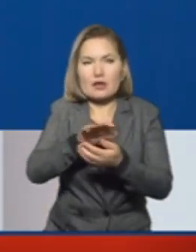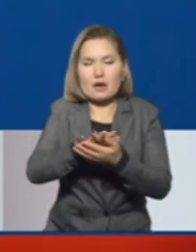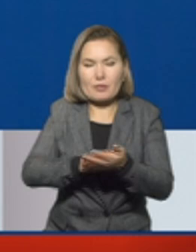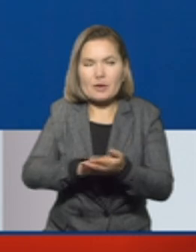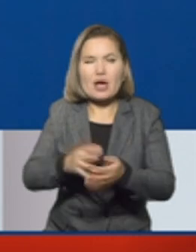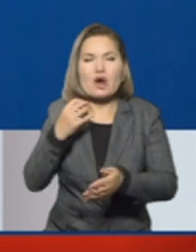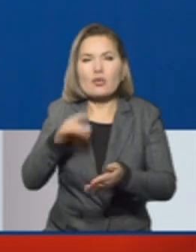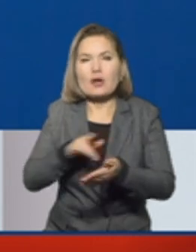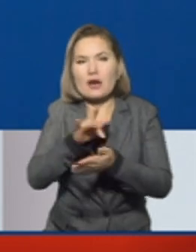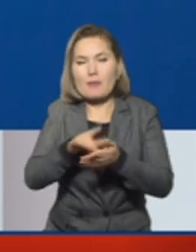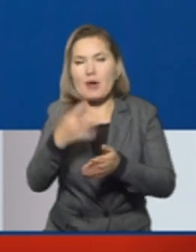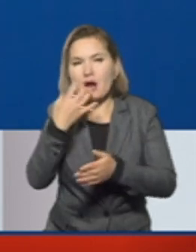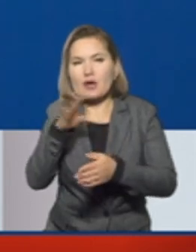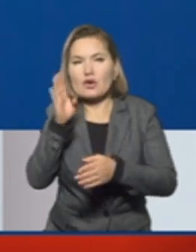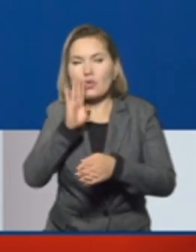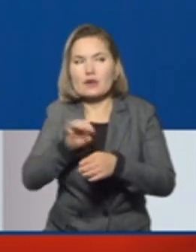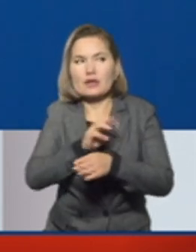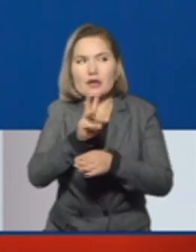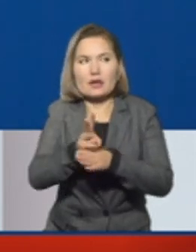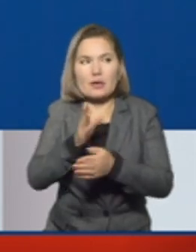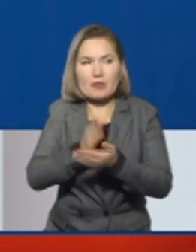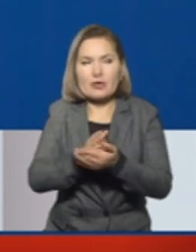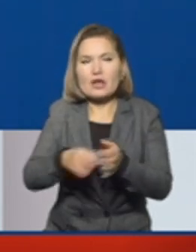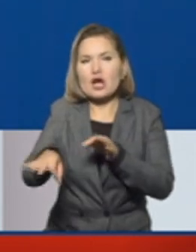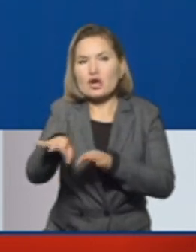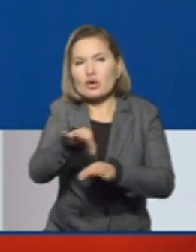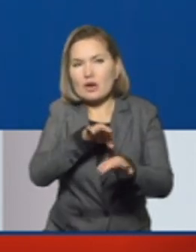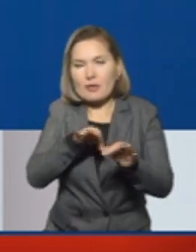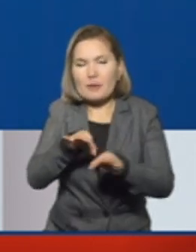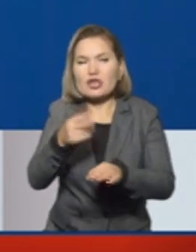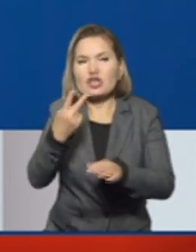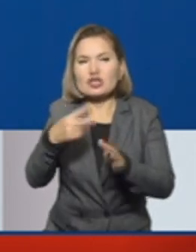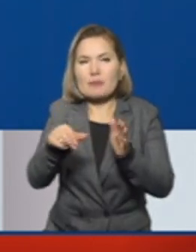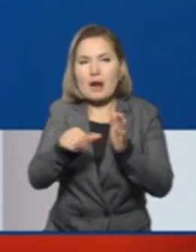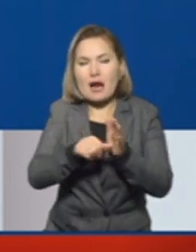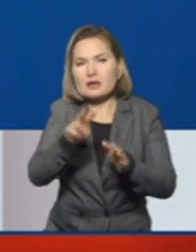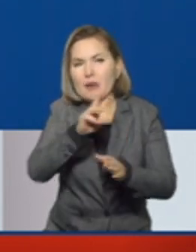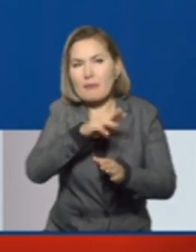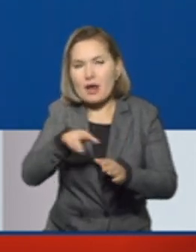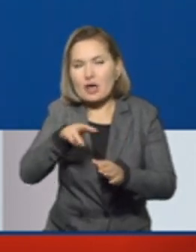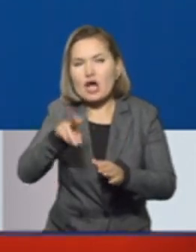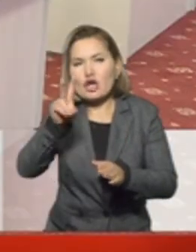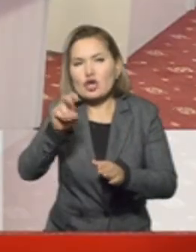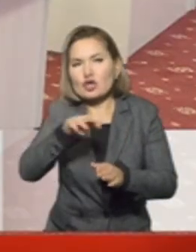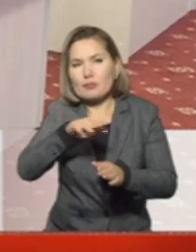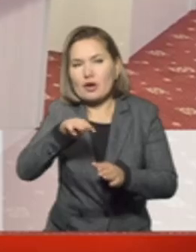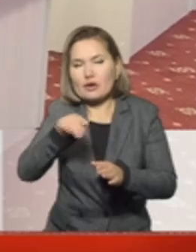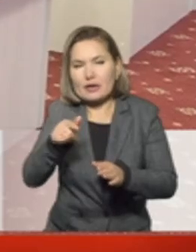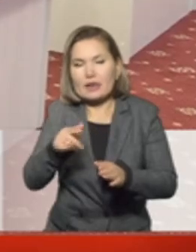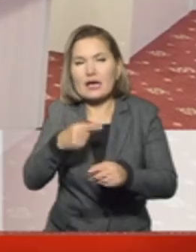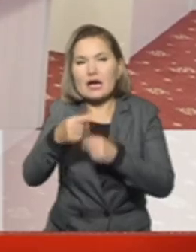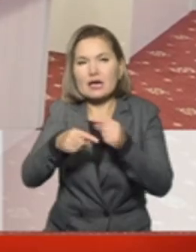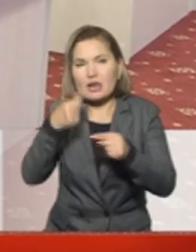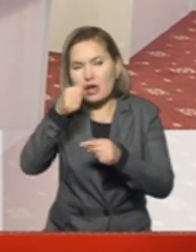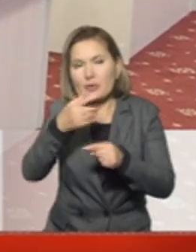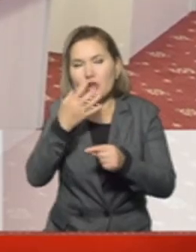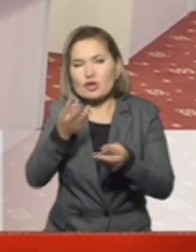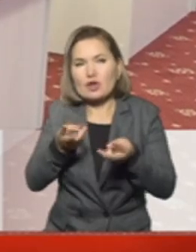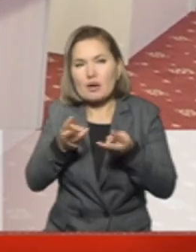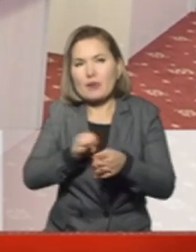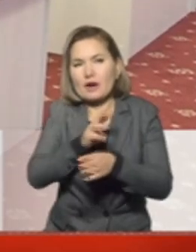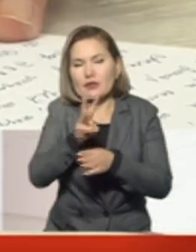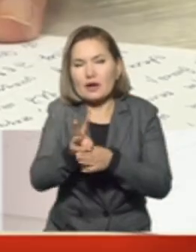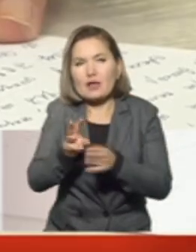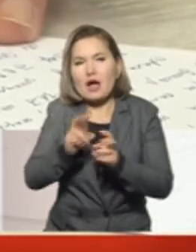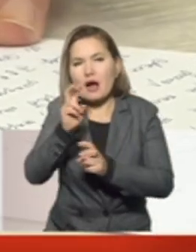қаласы ыстық сумен қамтамасыз етілуде. Жоба құны 26 миллиард 200 миллион теңге. Келесі жылу беру маусымында